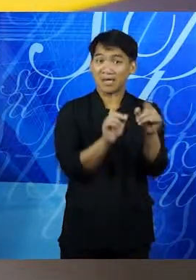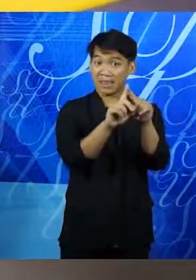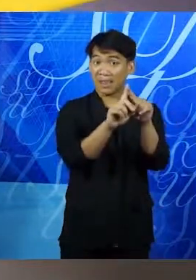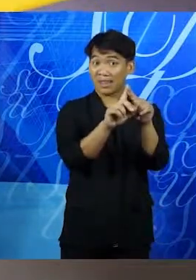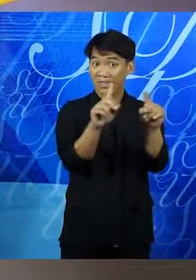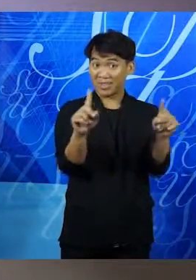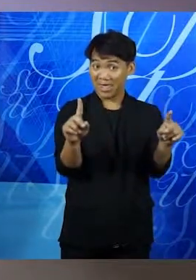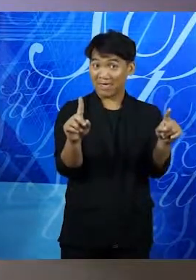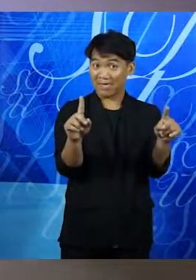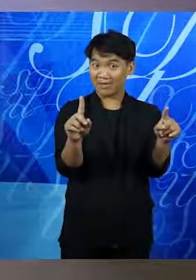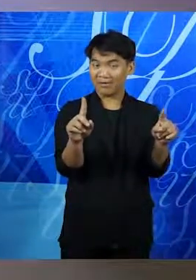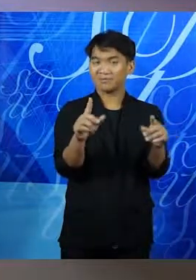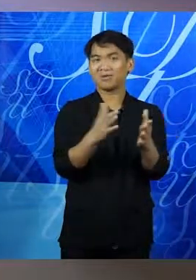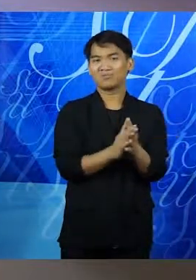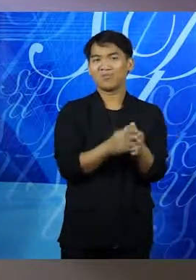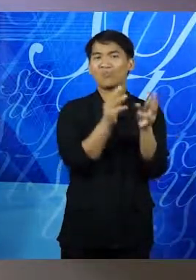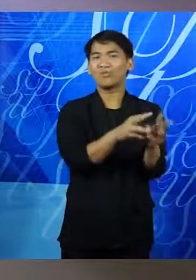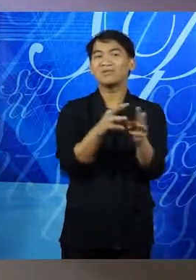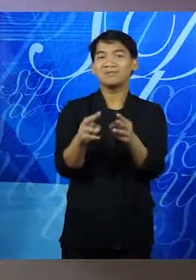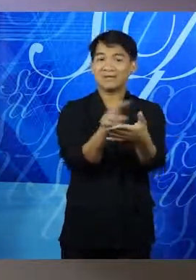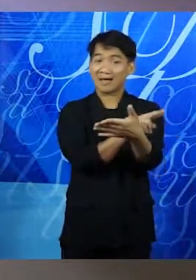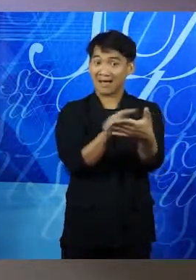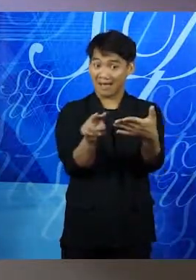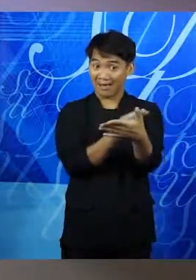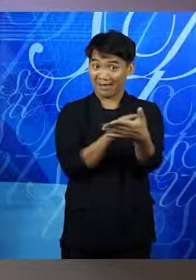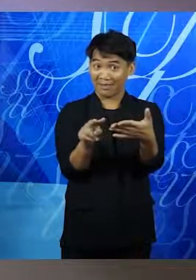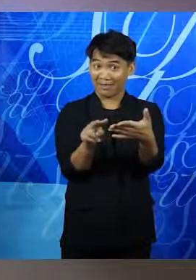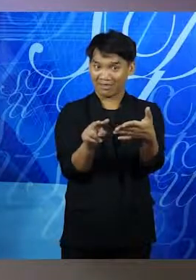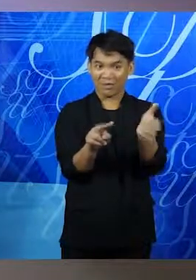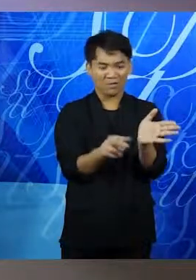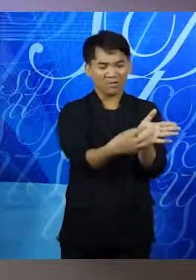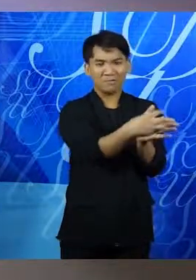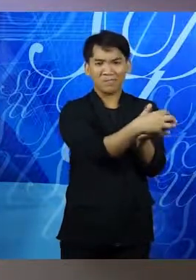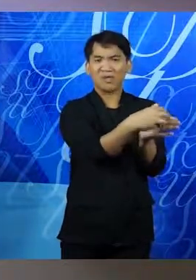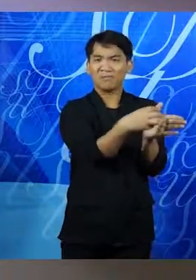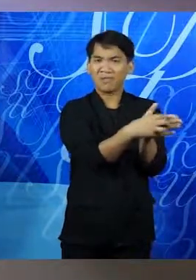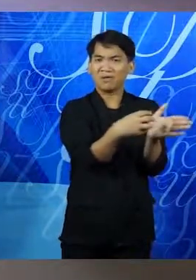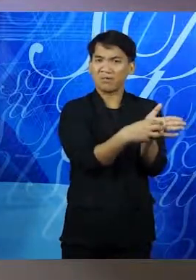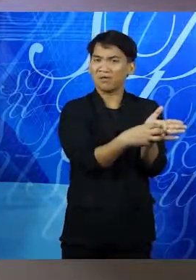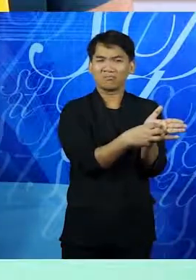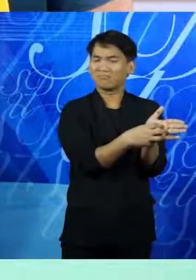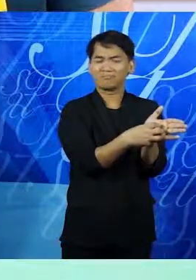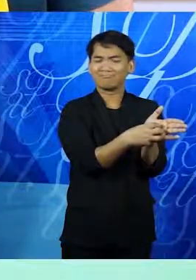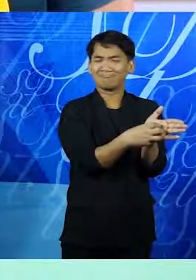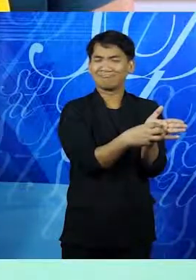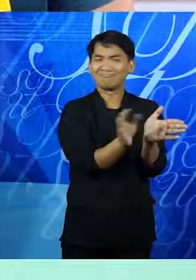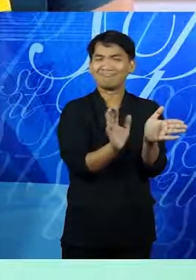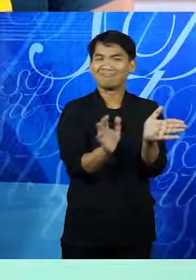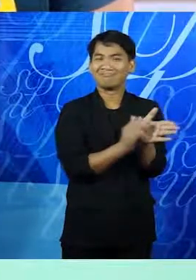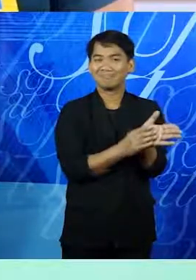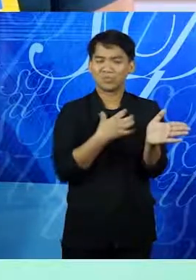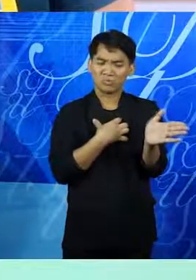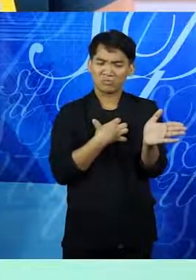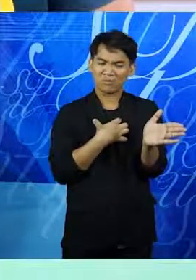ความเป็นจริงในการอ่านประโยคแล้วเนี่ยเราจะไม่อ่าน2อันนะคะหนูอยากได้ของ